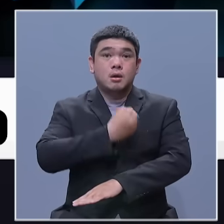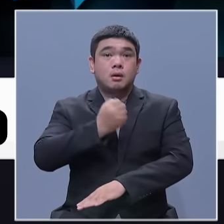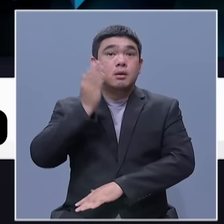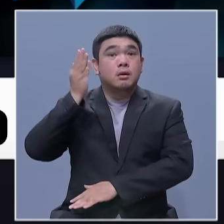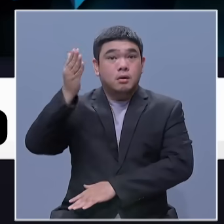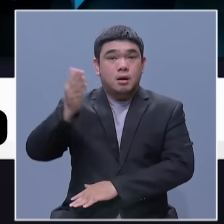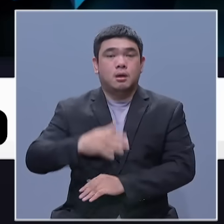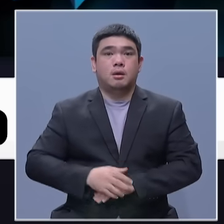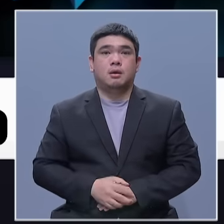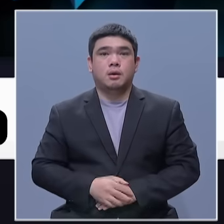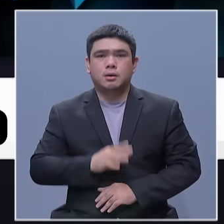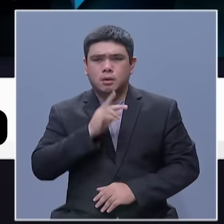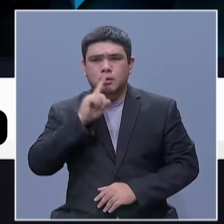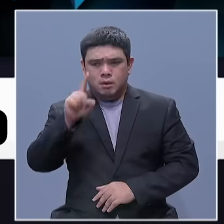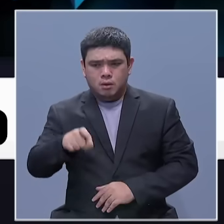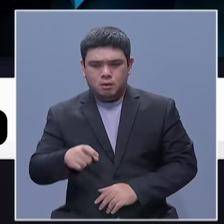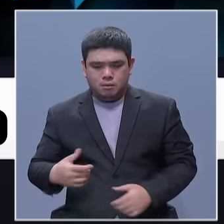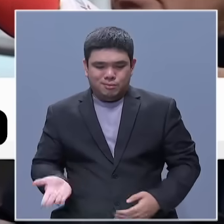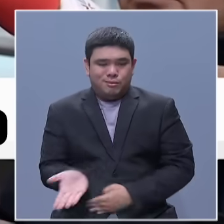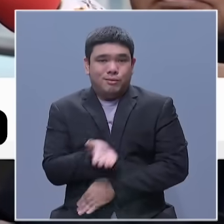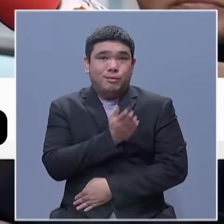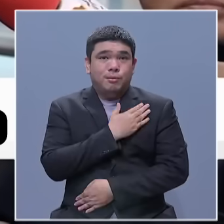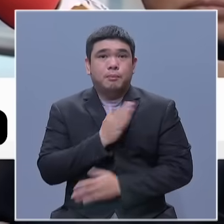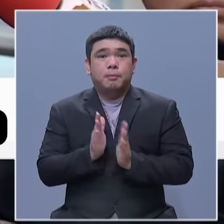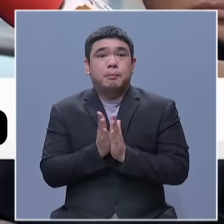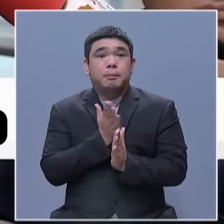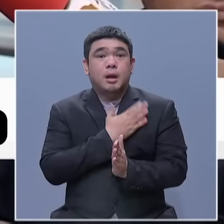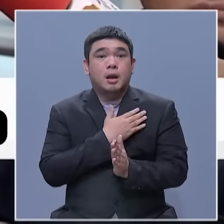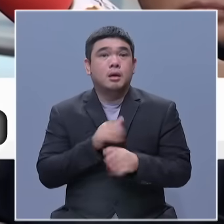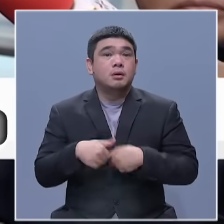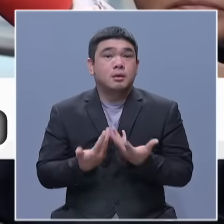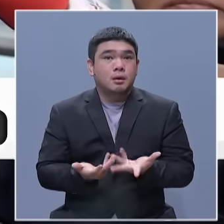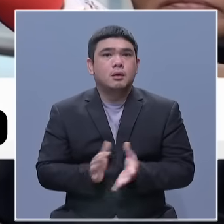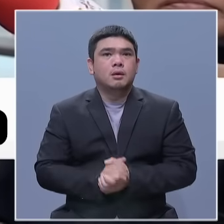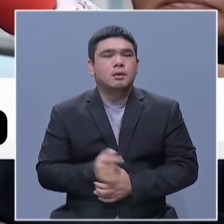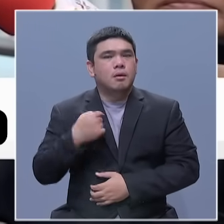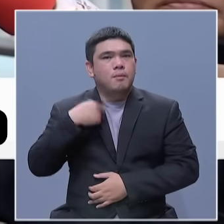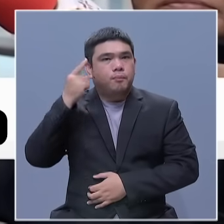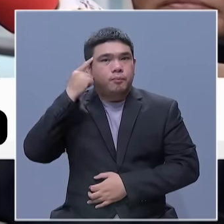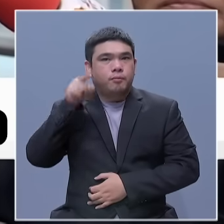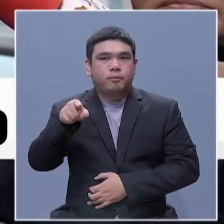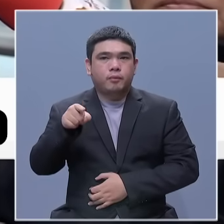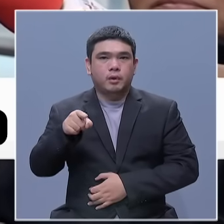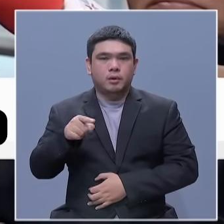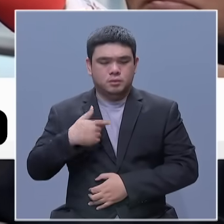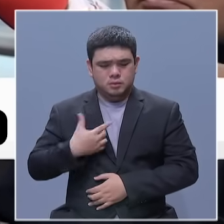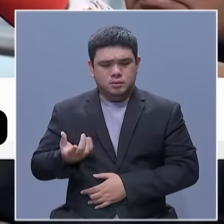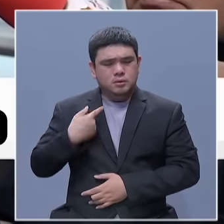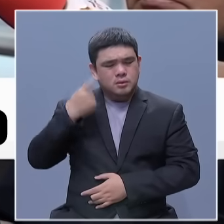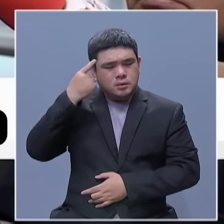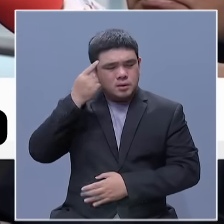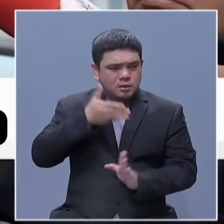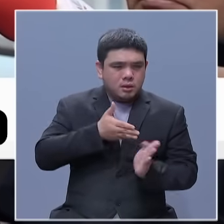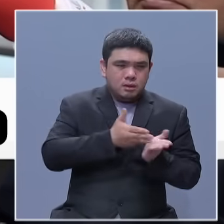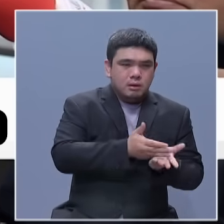ครับ แทบจะต้องผมผ้าเหลืองแล้วอะ การเข้าสู่กระบวนการ เนี่ยอย่างที่คุณจอยบอกคือมันก็เหมือนจะเป็นดาบสองคมนะมุ